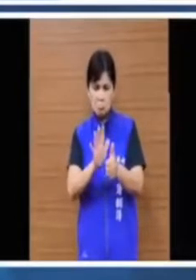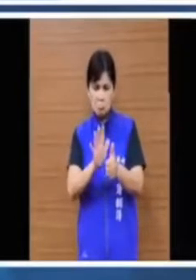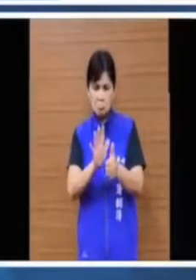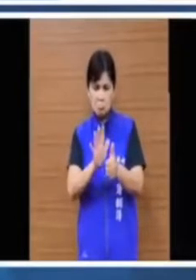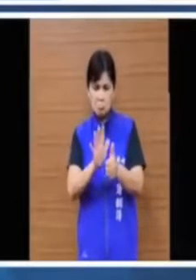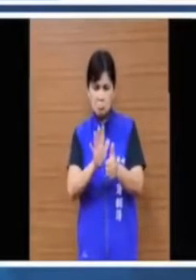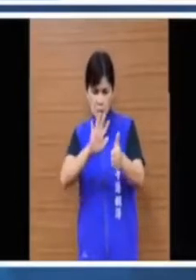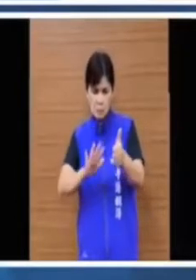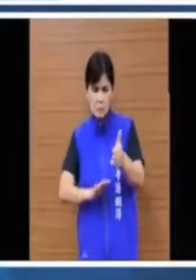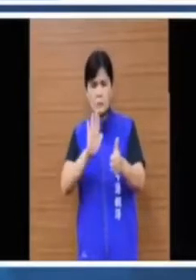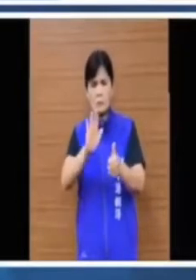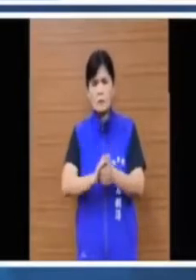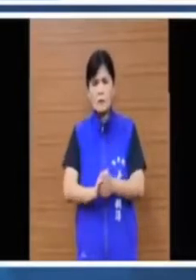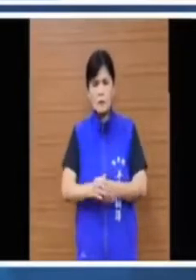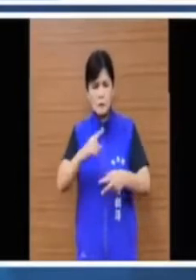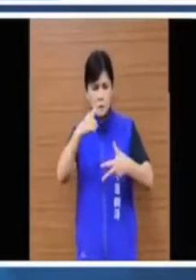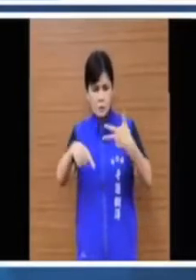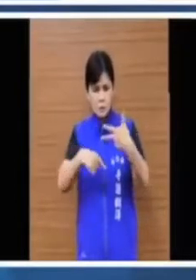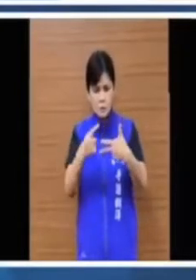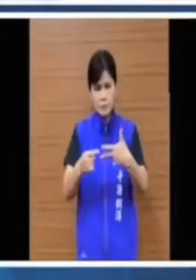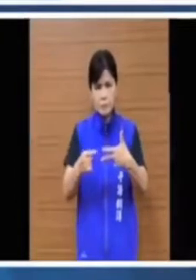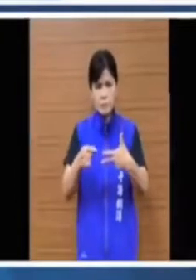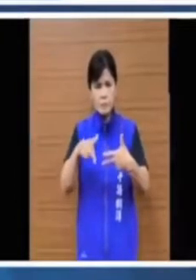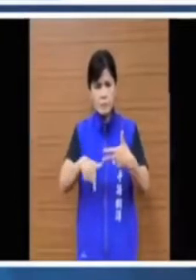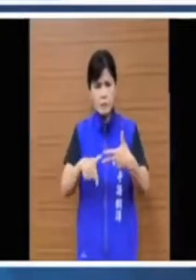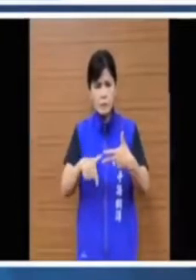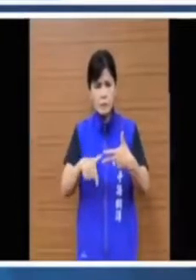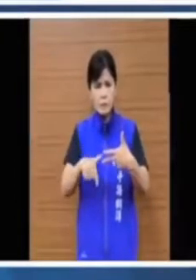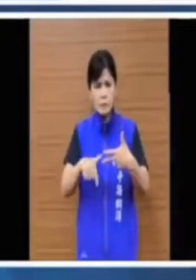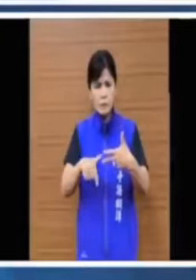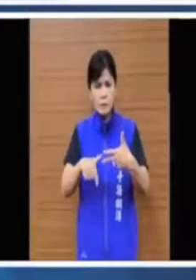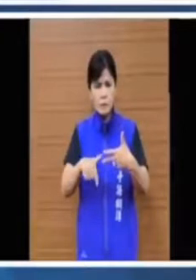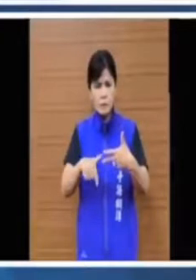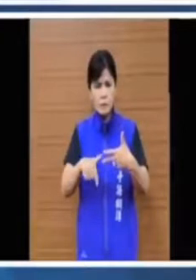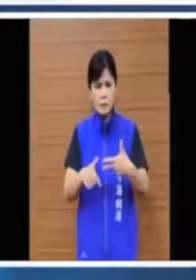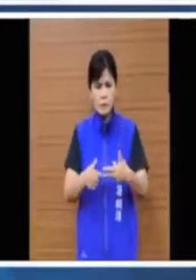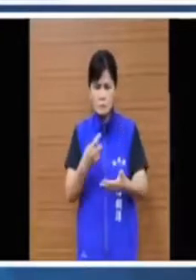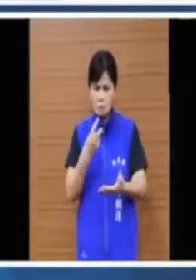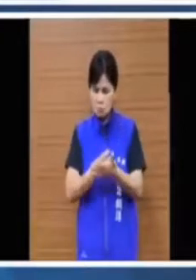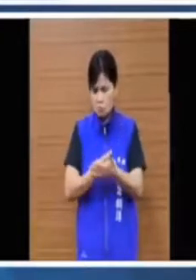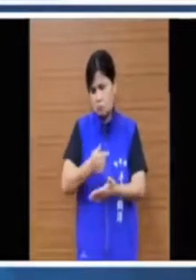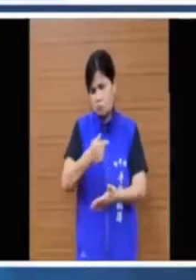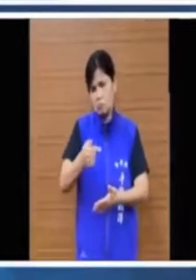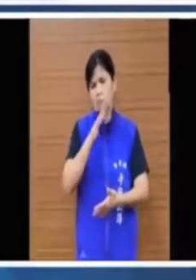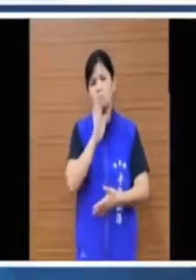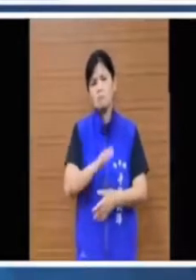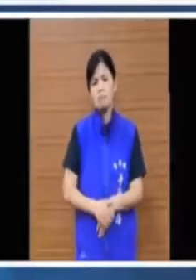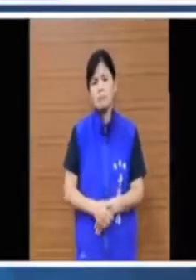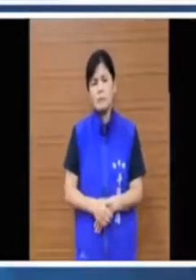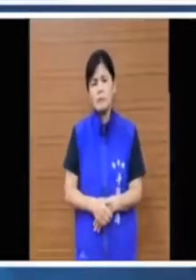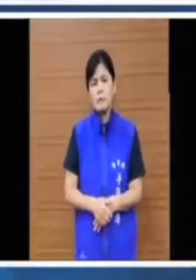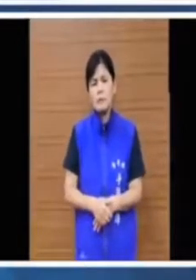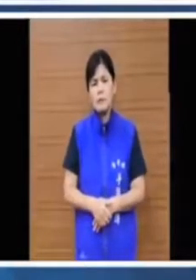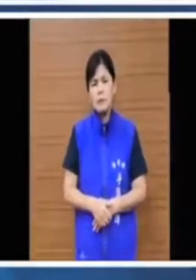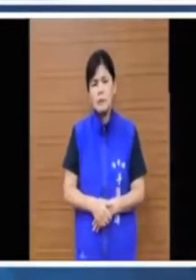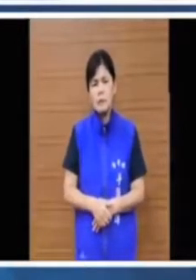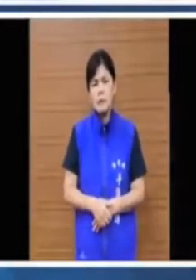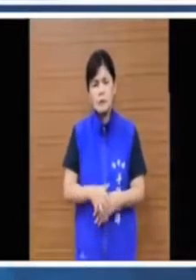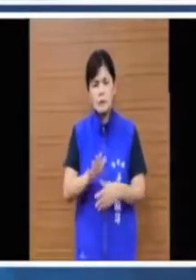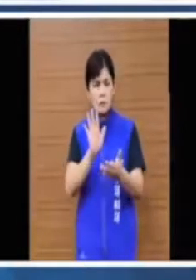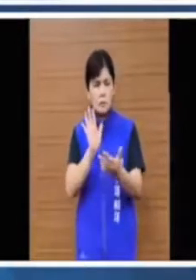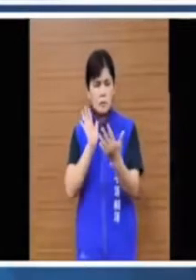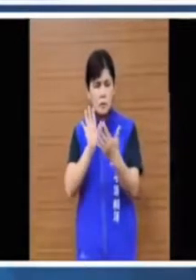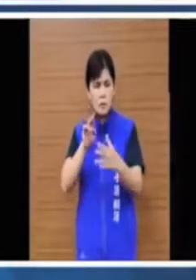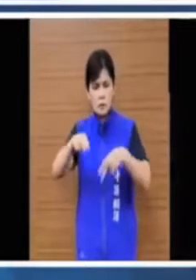来可以感受得到非常非常的严峻。那我们本身也向行政